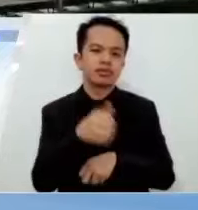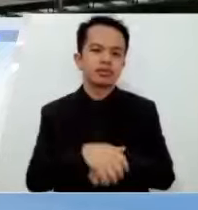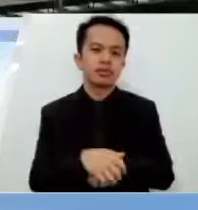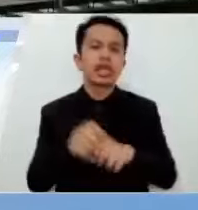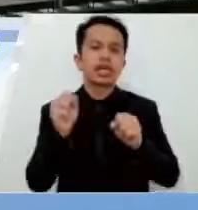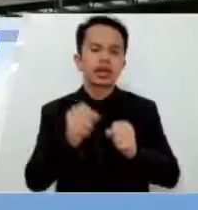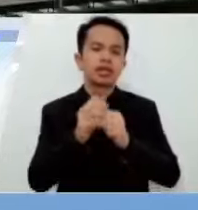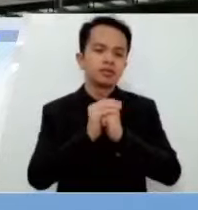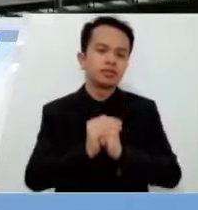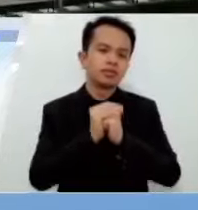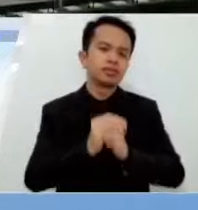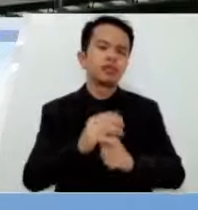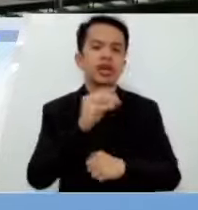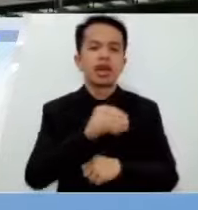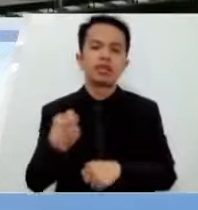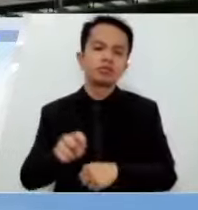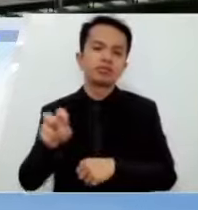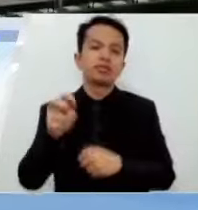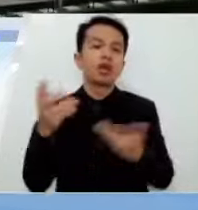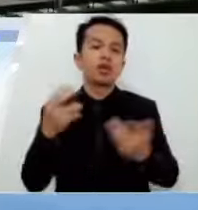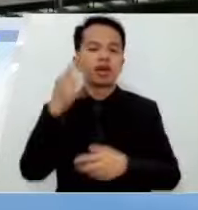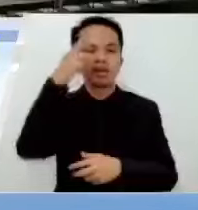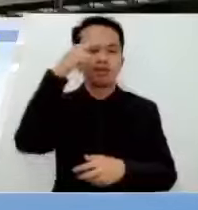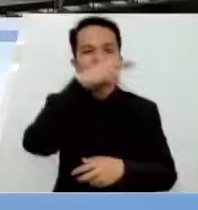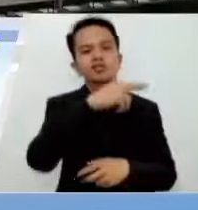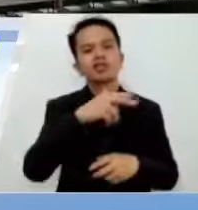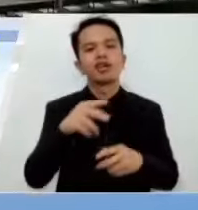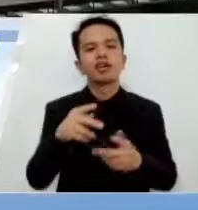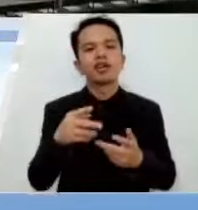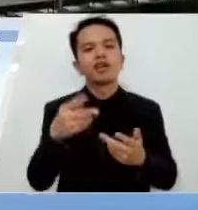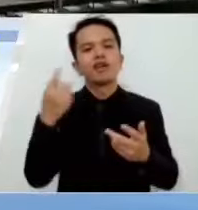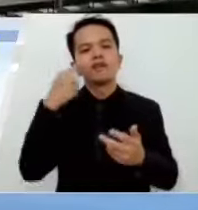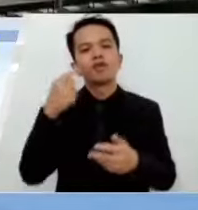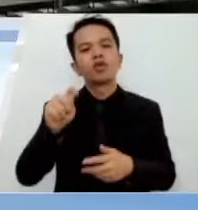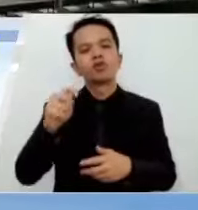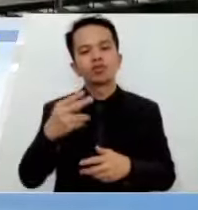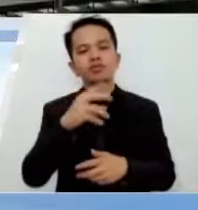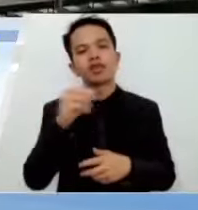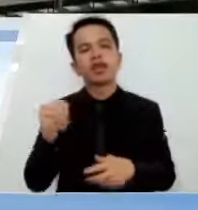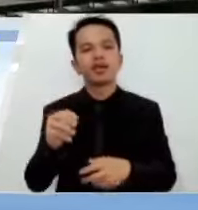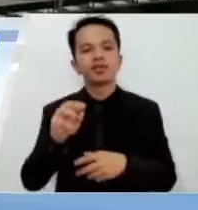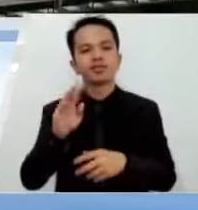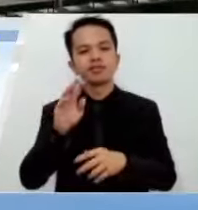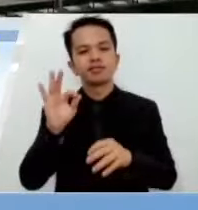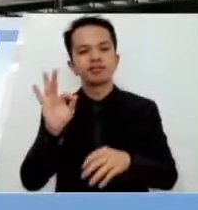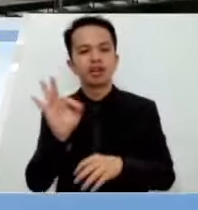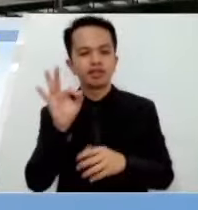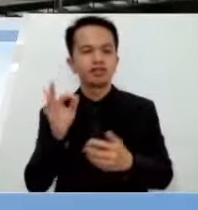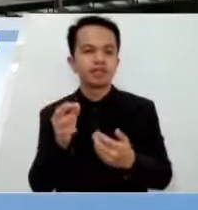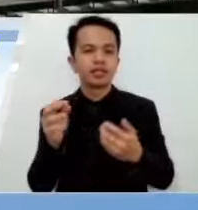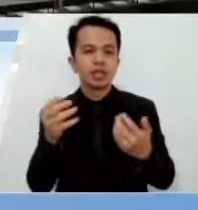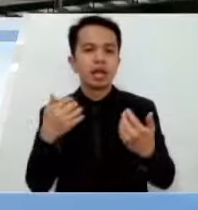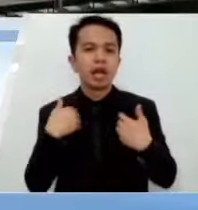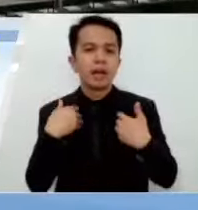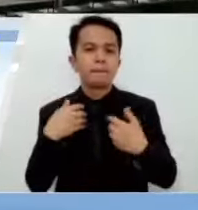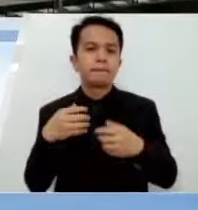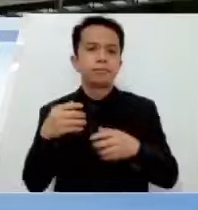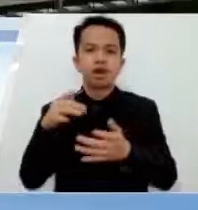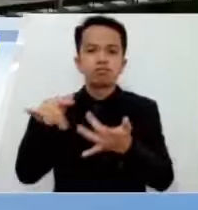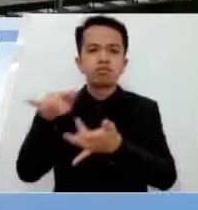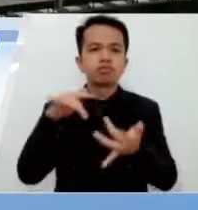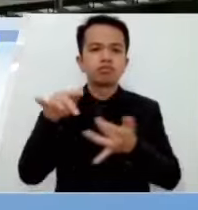at pamosyal sa Rizal Park sa Huwebes Santo at Biyernes Santo. May interactive stations of the cross sa may kanlungan ng